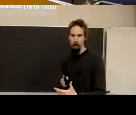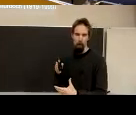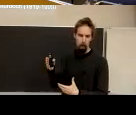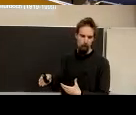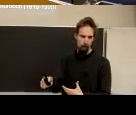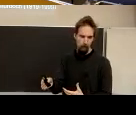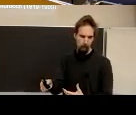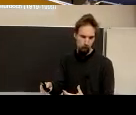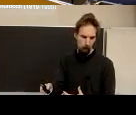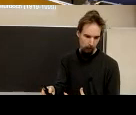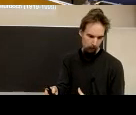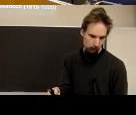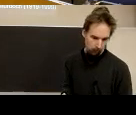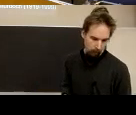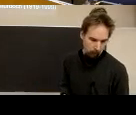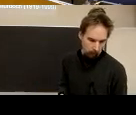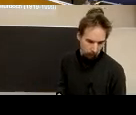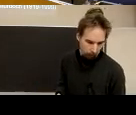suunnata huomiota todellisuuteen.